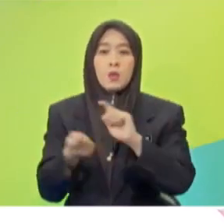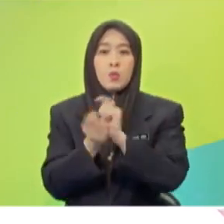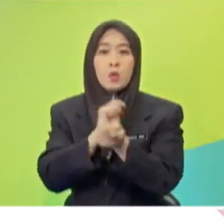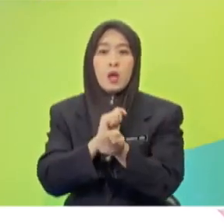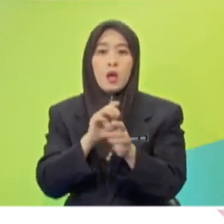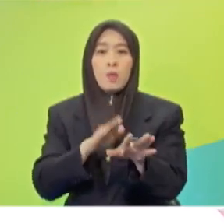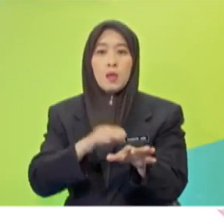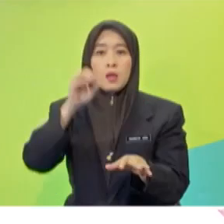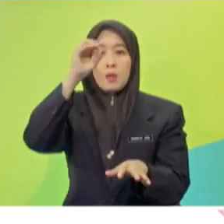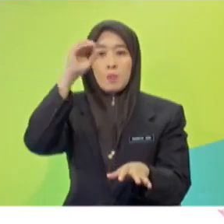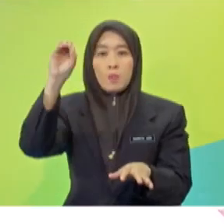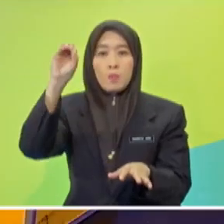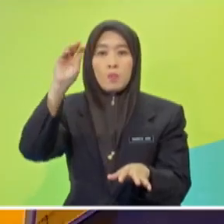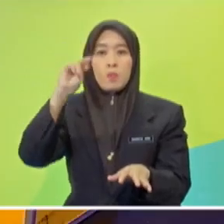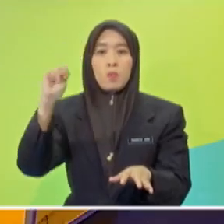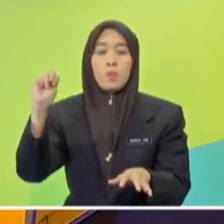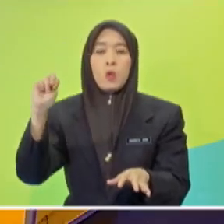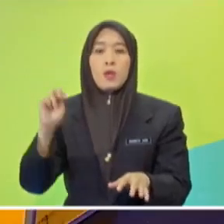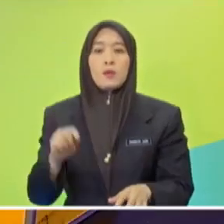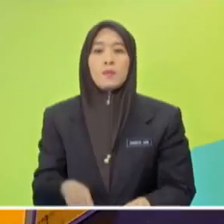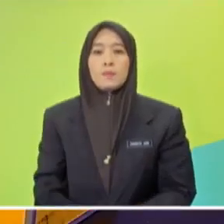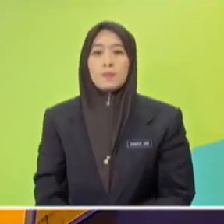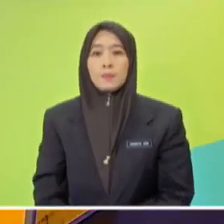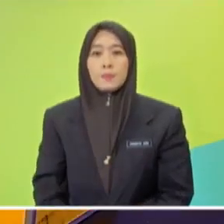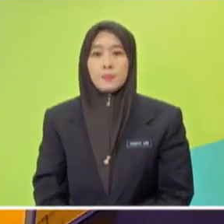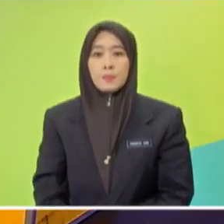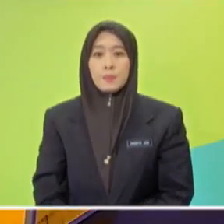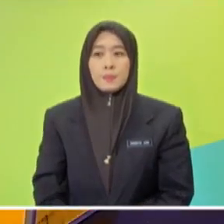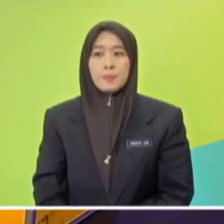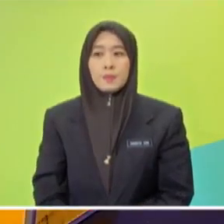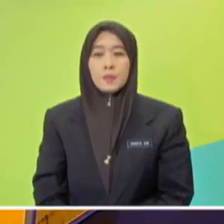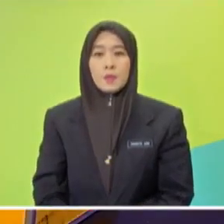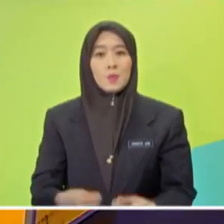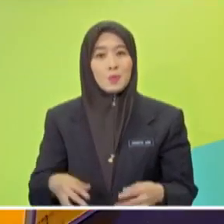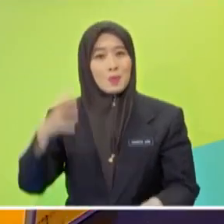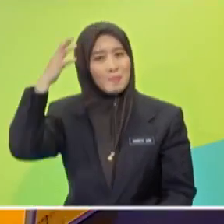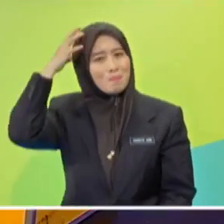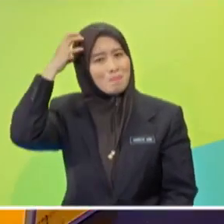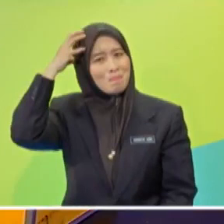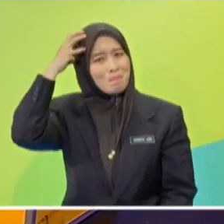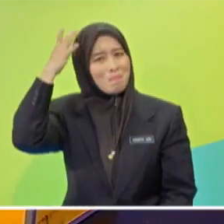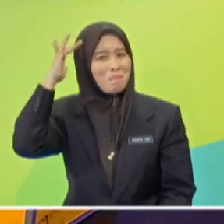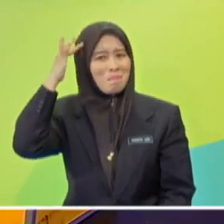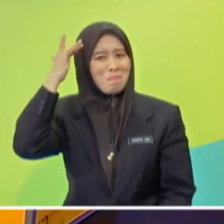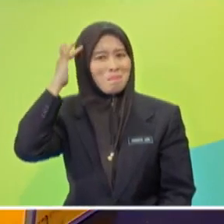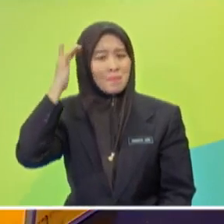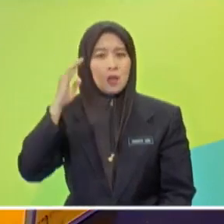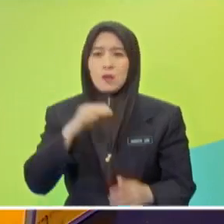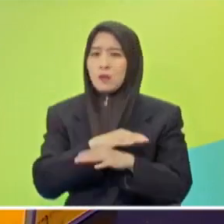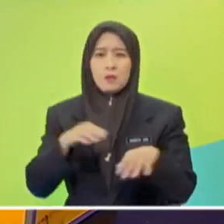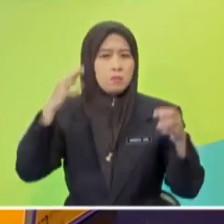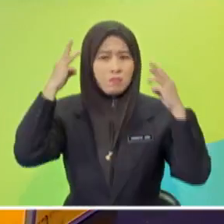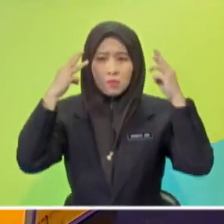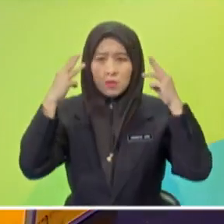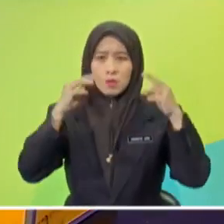perpuluhan Aduh pucat aduh jangan risaurus di rumah kita